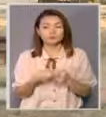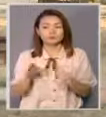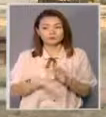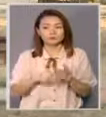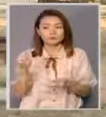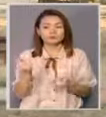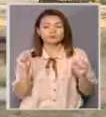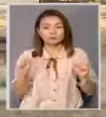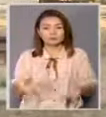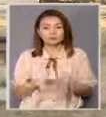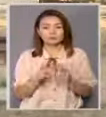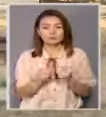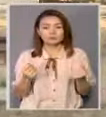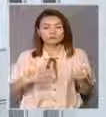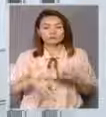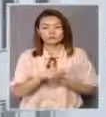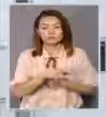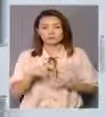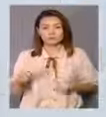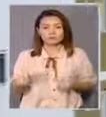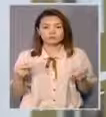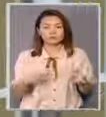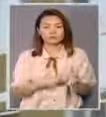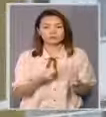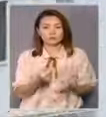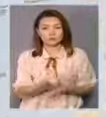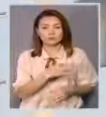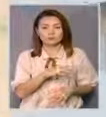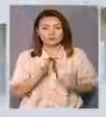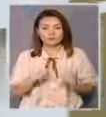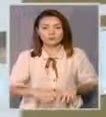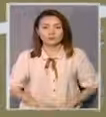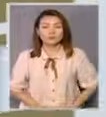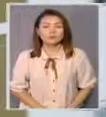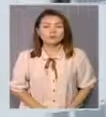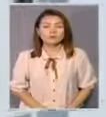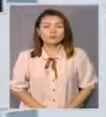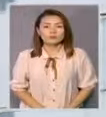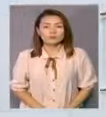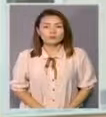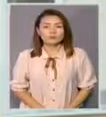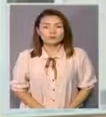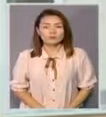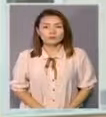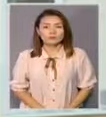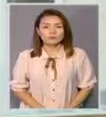жасау мүмкін болады. Ал ол үшін бар болған тұрғындар арнайы терминалдарда пайдалану қажет. Ақан Иғлам, Артур Ботпанов, жаңалық қызметі.